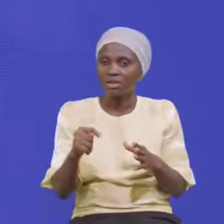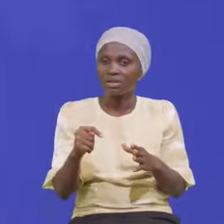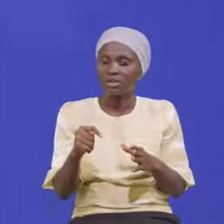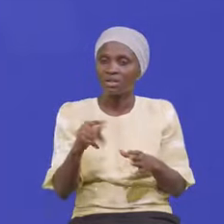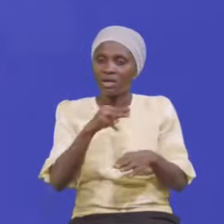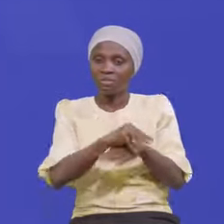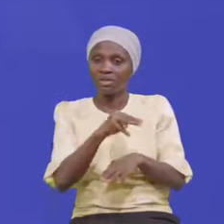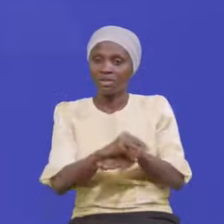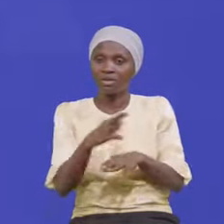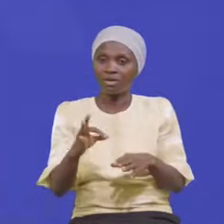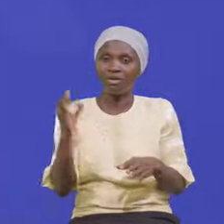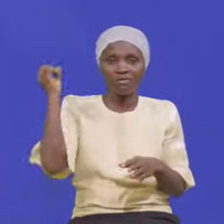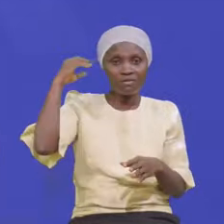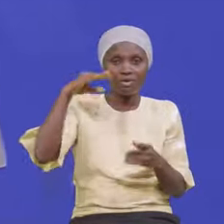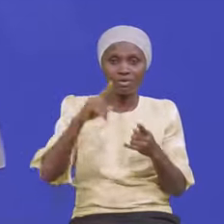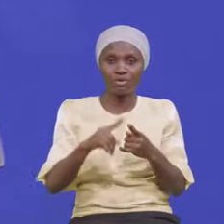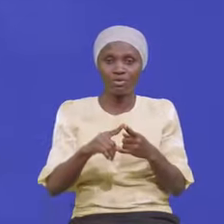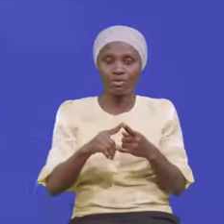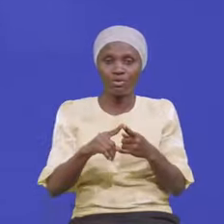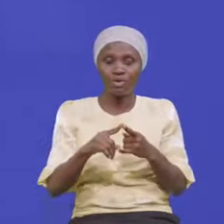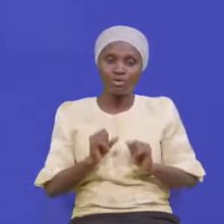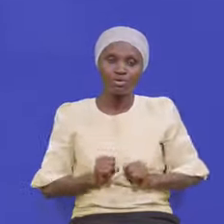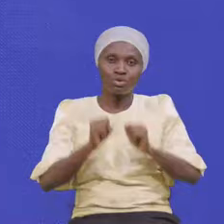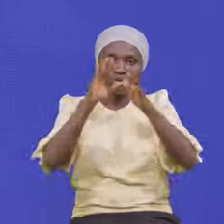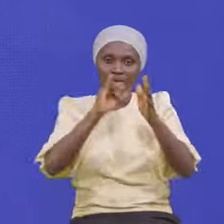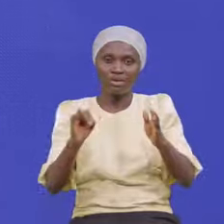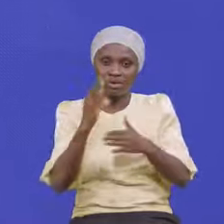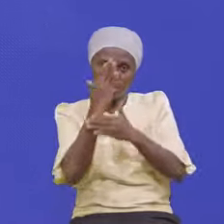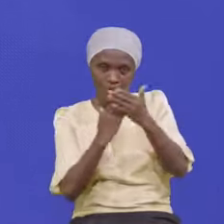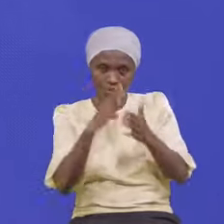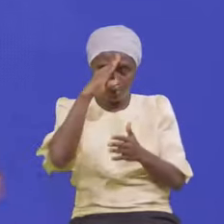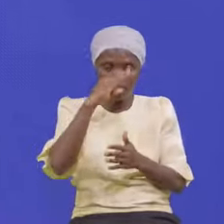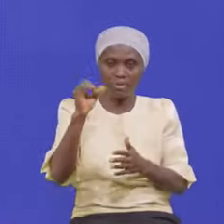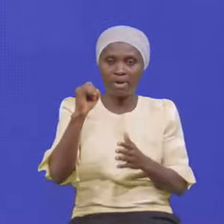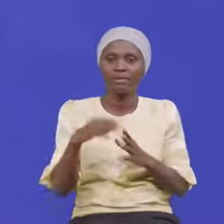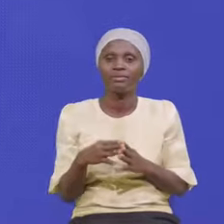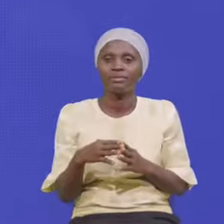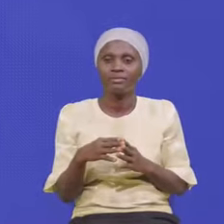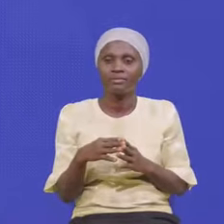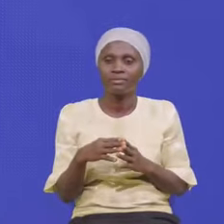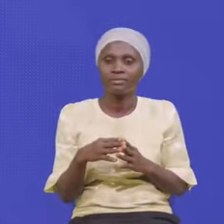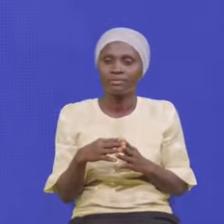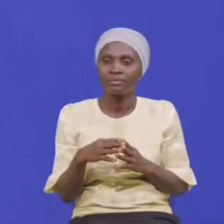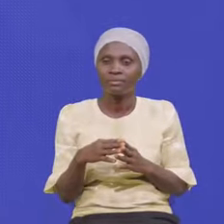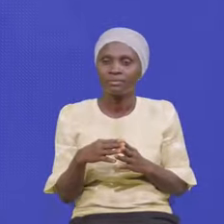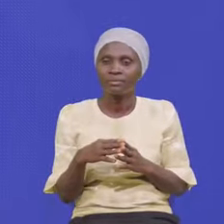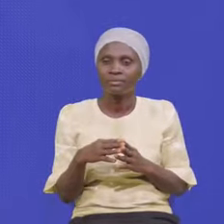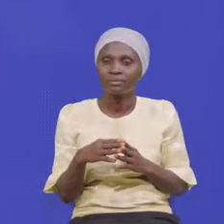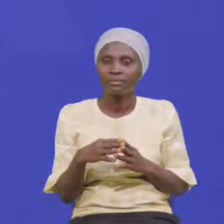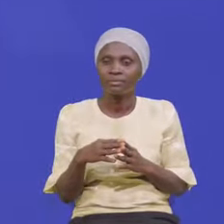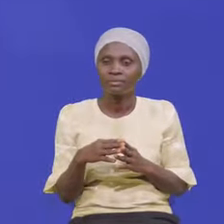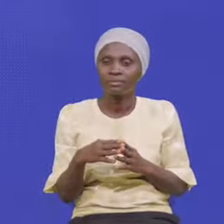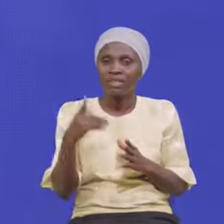గ్రేస్ టు సరెండర్డ్ మ్యాన్, సరెండరింగ్ మ్యాన్, సర్వలోక సకల మానవాళిని దేవునికి స్వాధీనపరచు పరిచర్య.